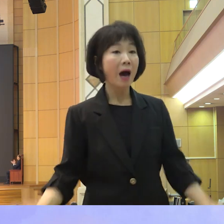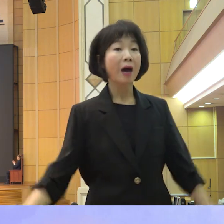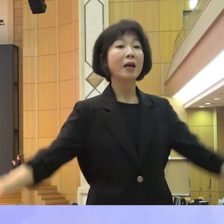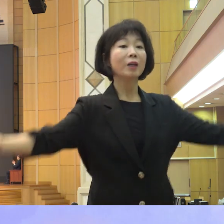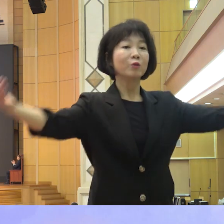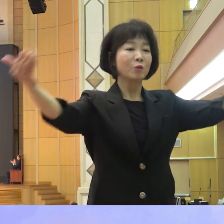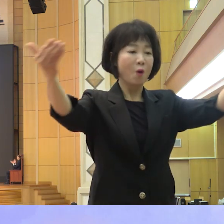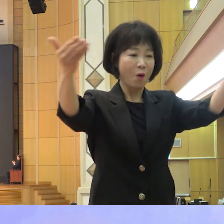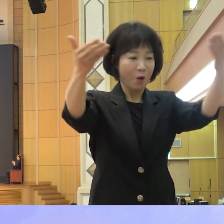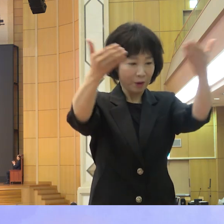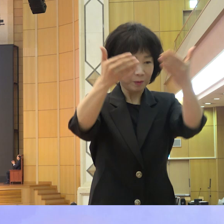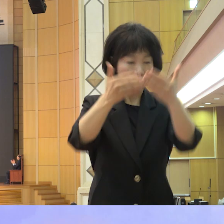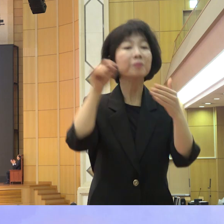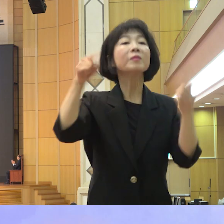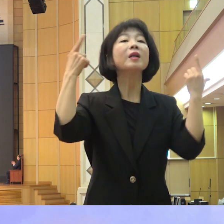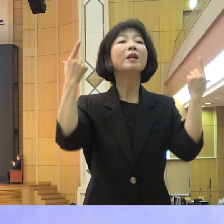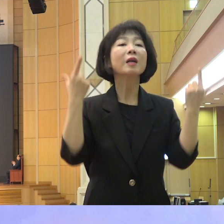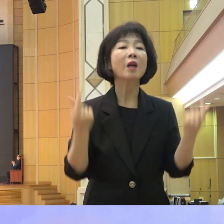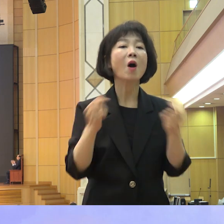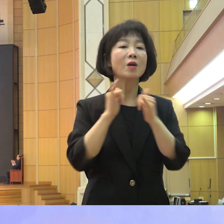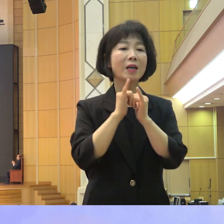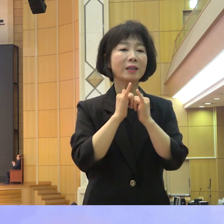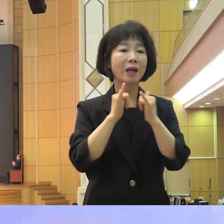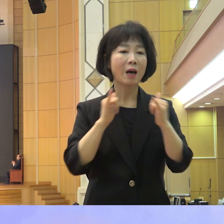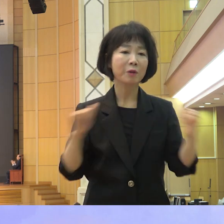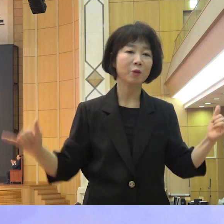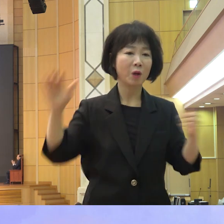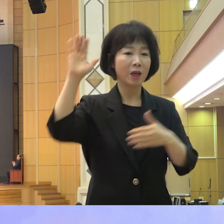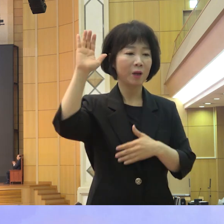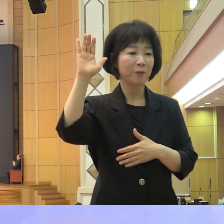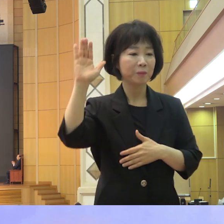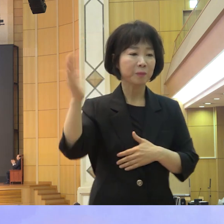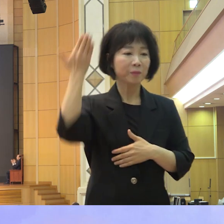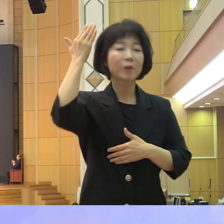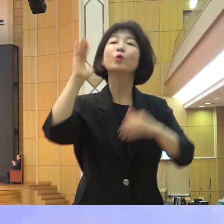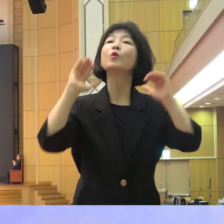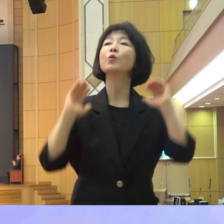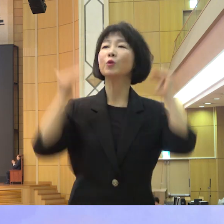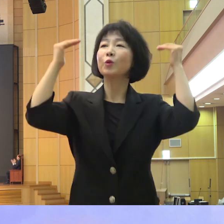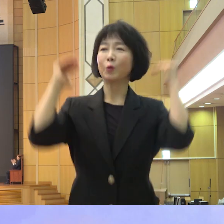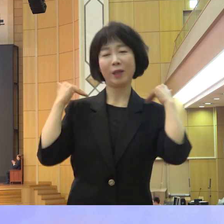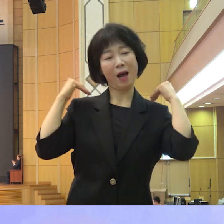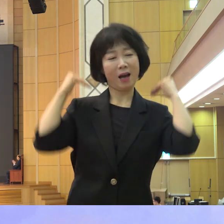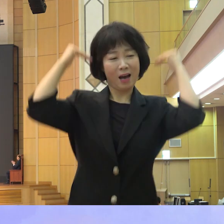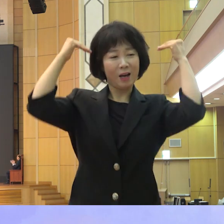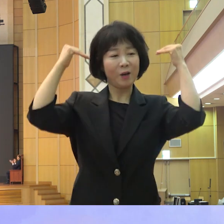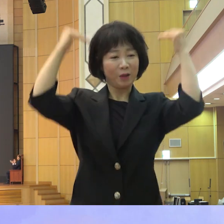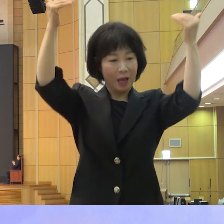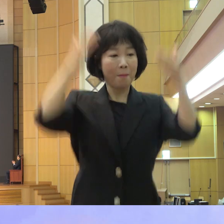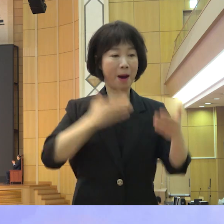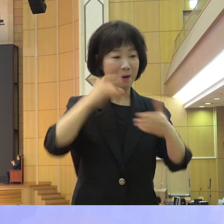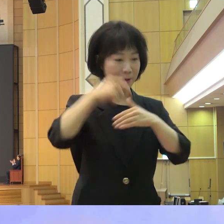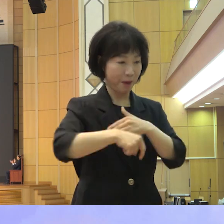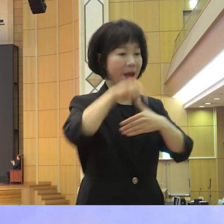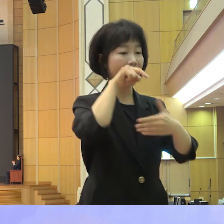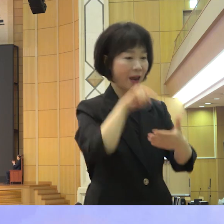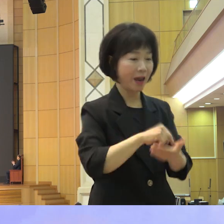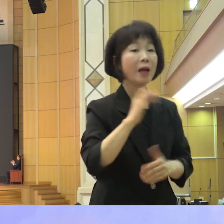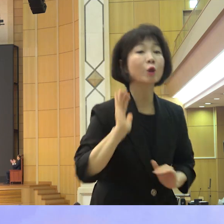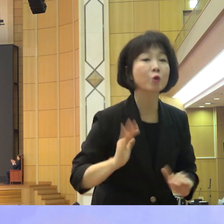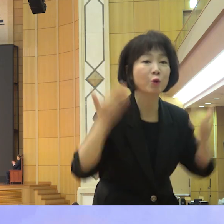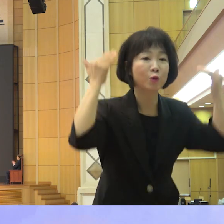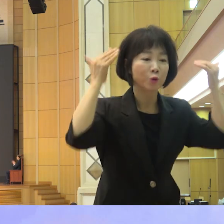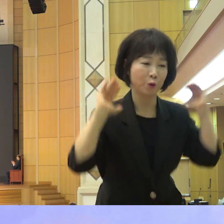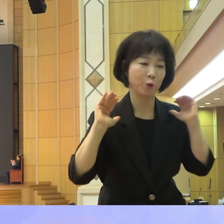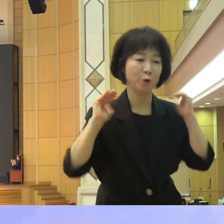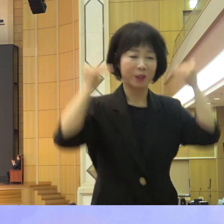따뜻하게 안아주는 그런 사람 될래요. 쑥쑥 쑥쑥 자라요 내